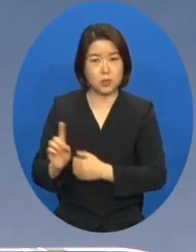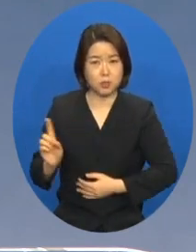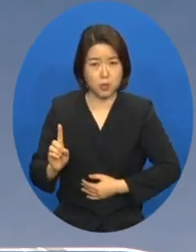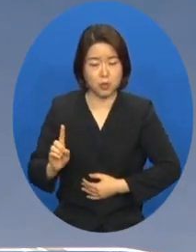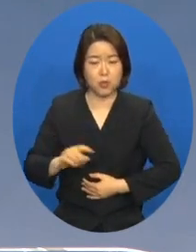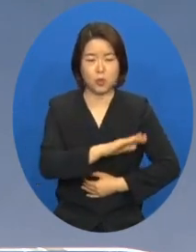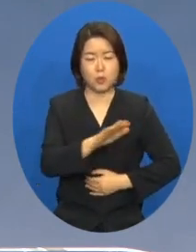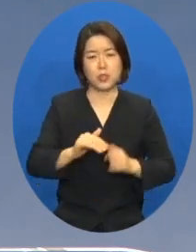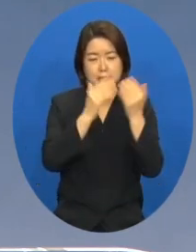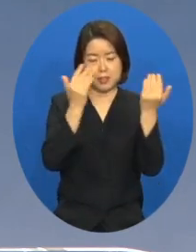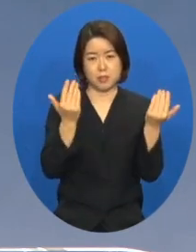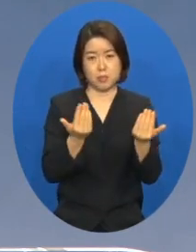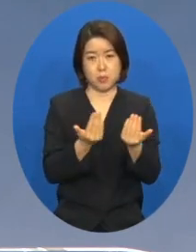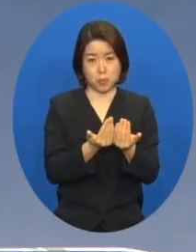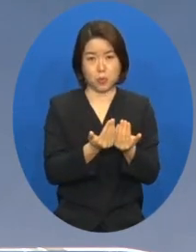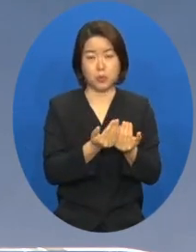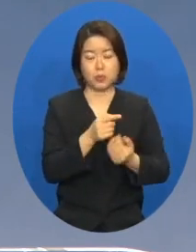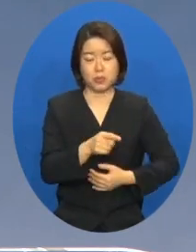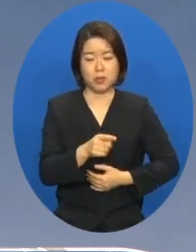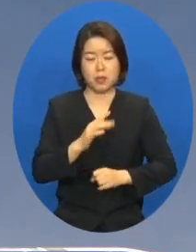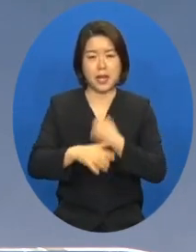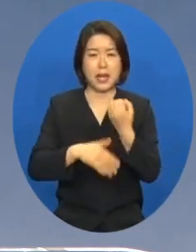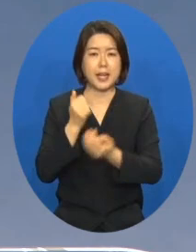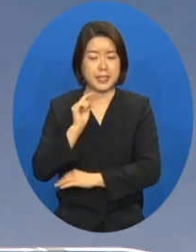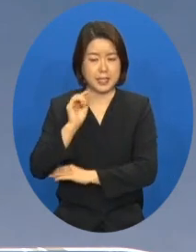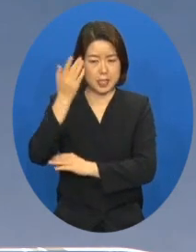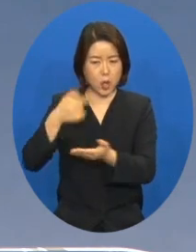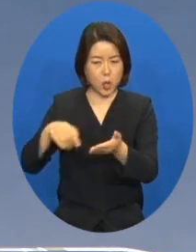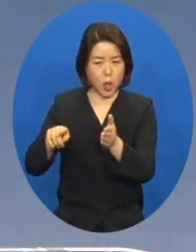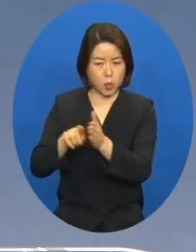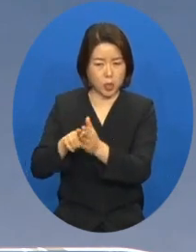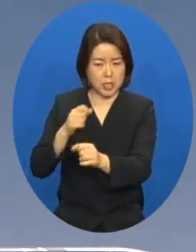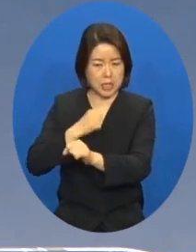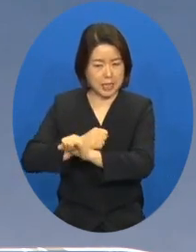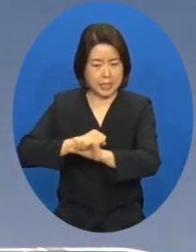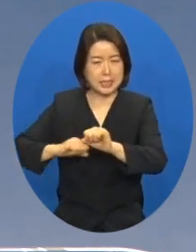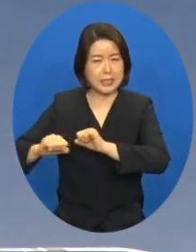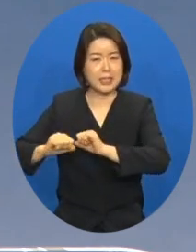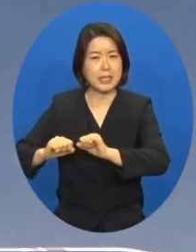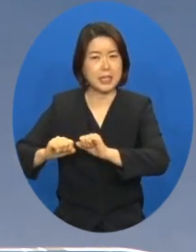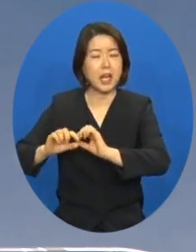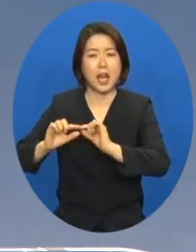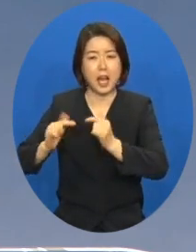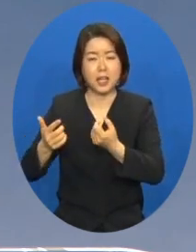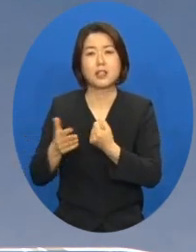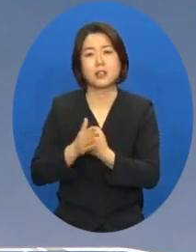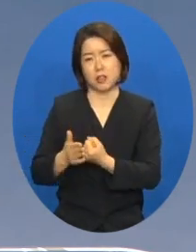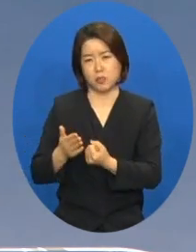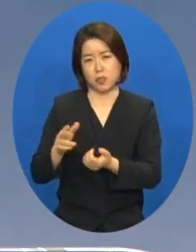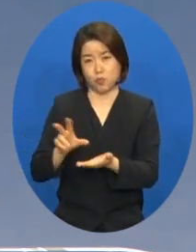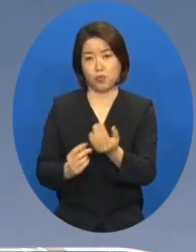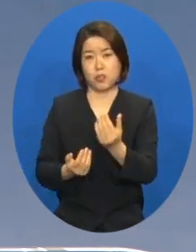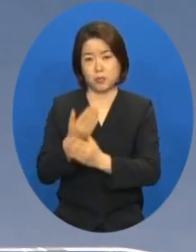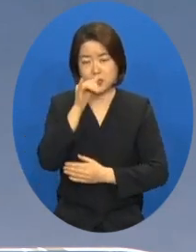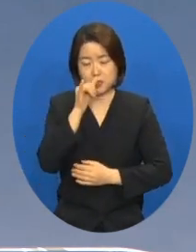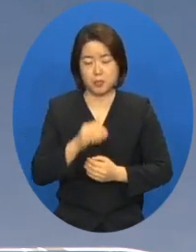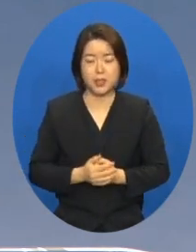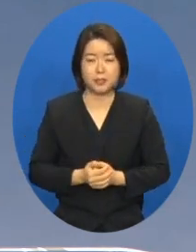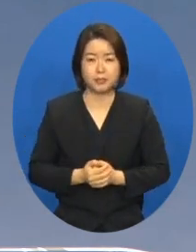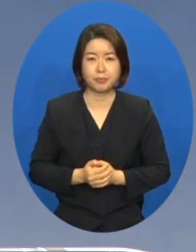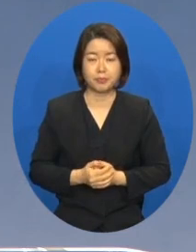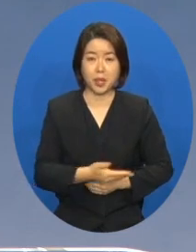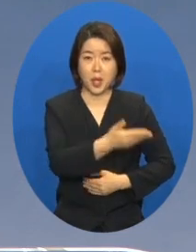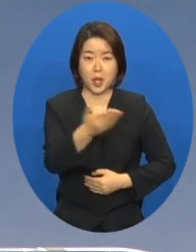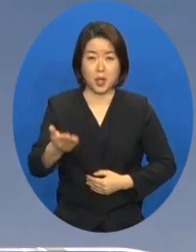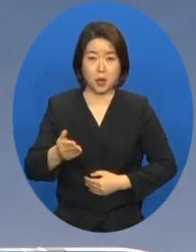것을 하나님의 영광을 위해서 하지 않기 때문에 그렇습니다. 여러분, 한번 여러분 자신의 삶을